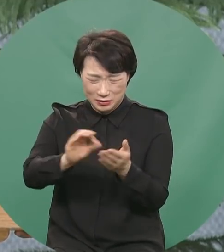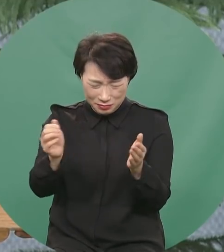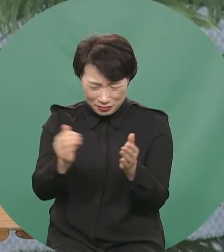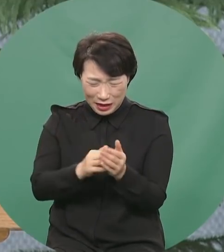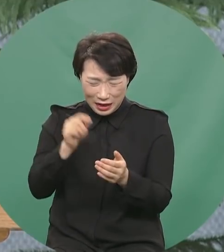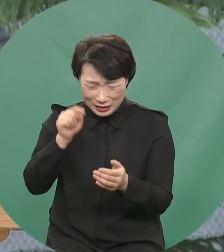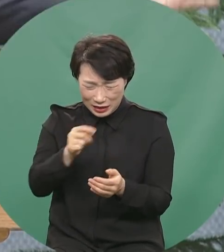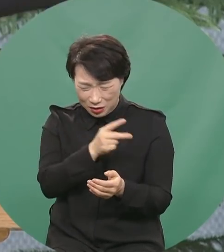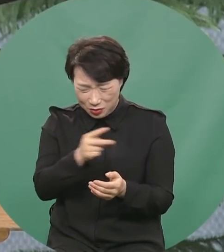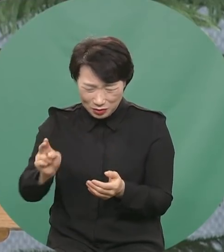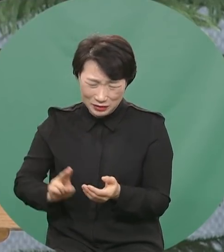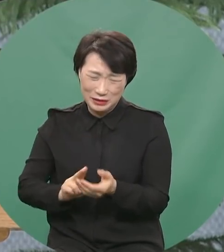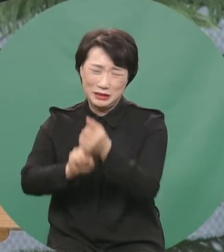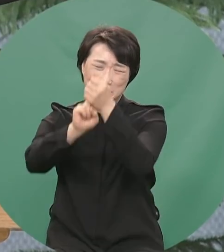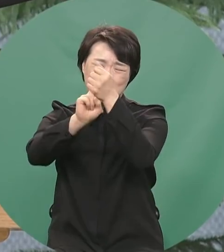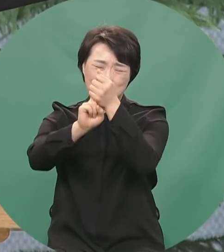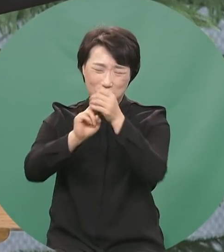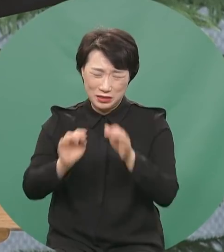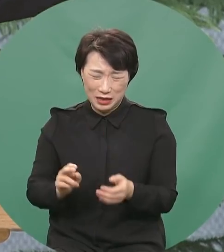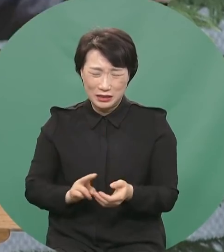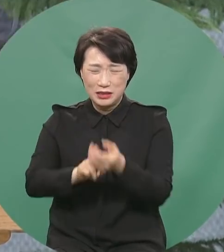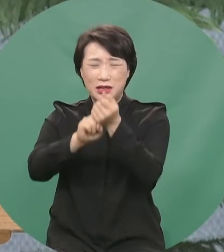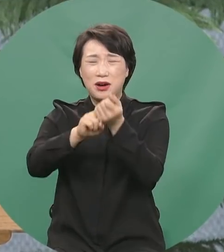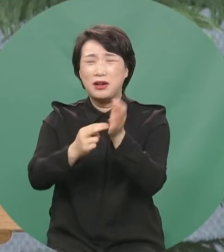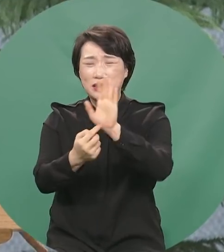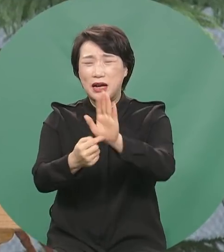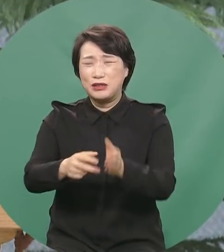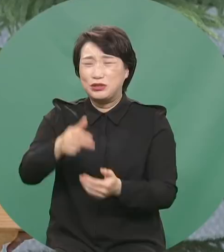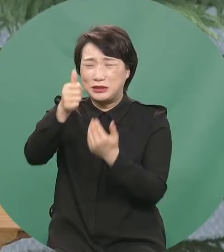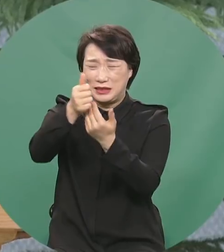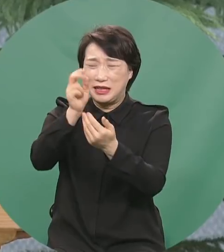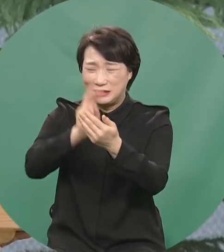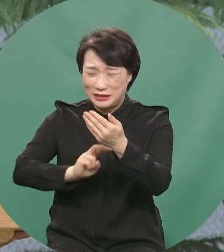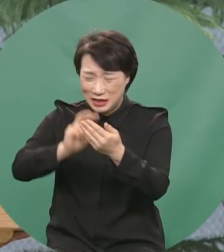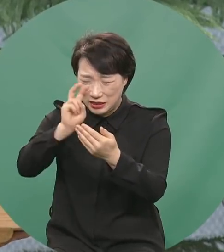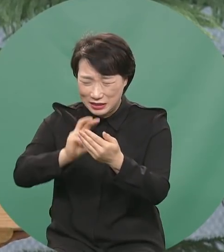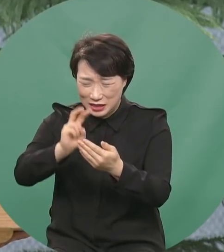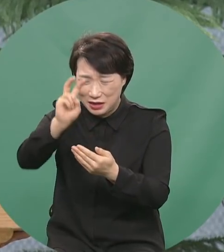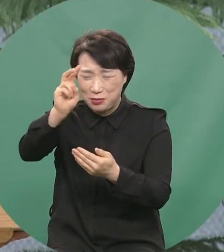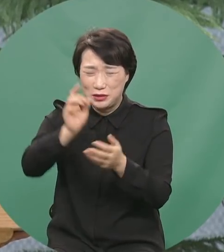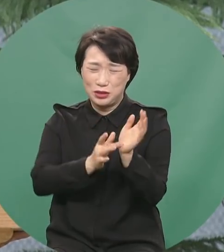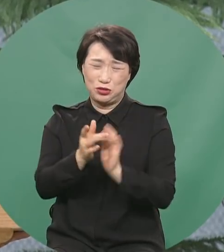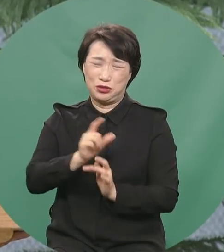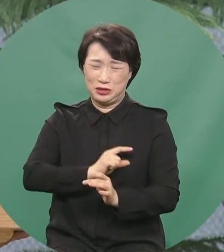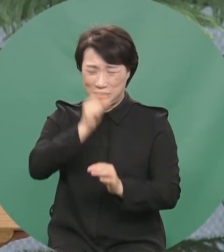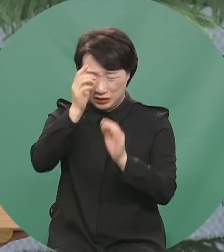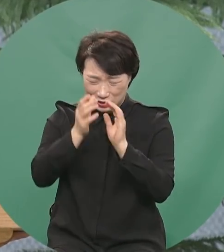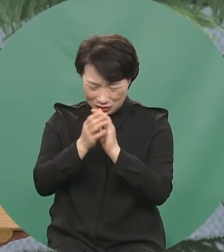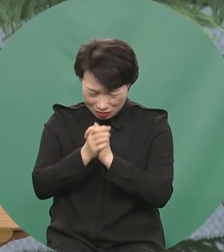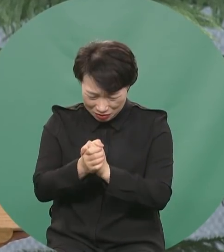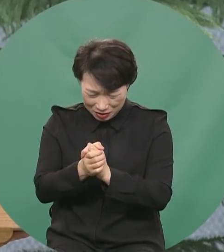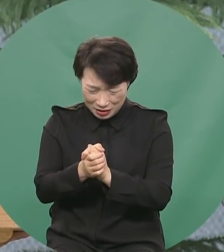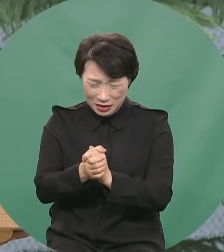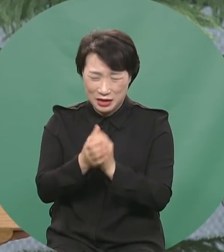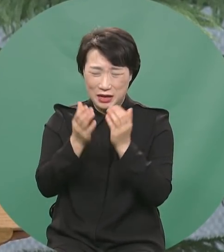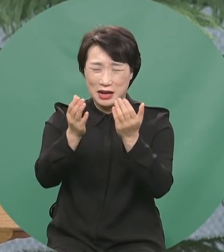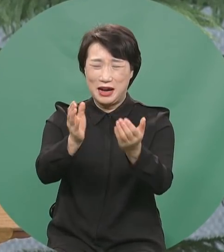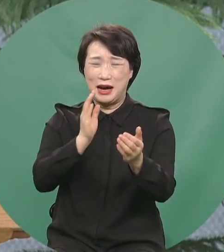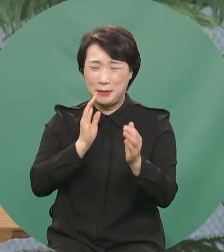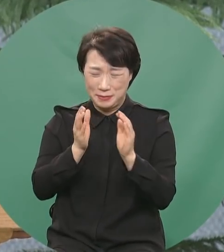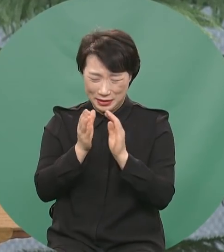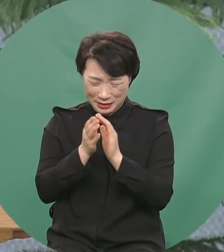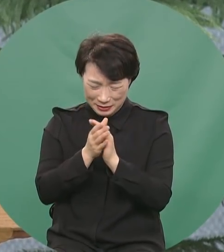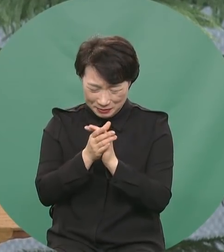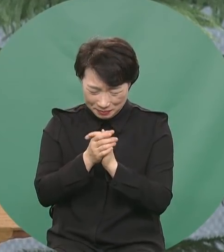이적입니다. 이적을 역사하신 주님을 찬양하며 예수님 이름으로 기도드리옵나이다.